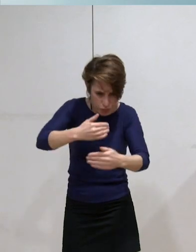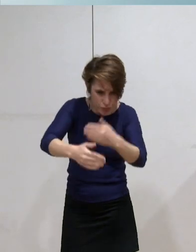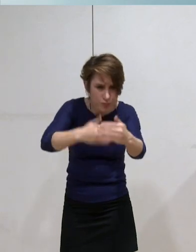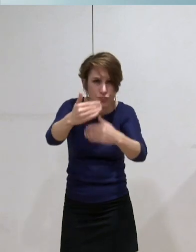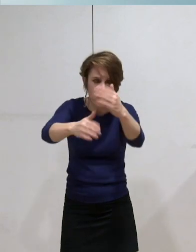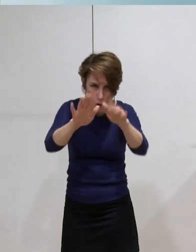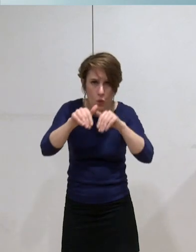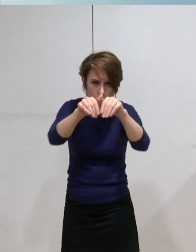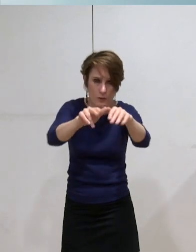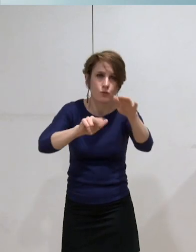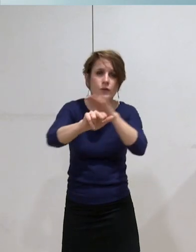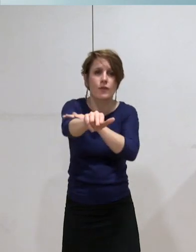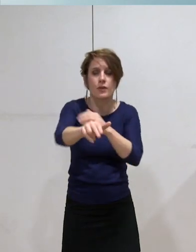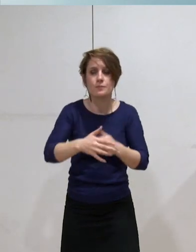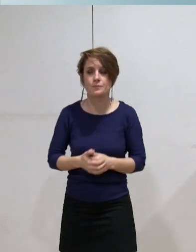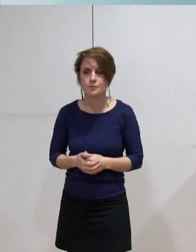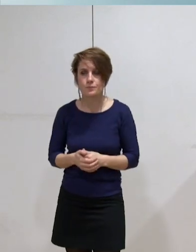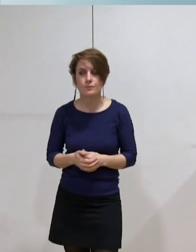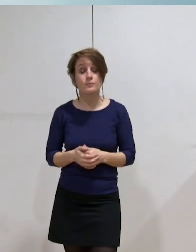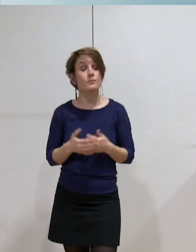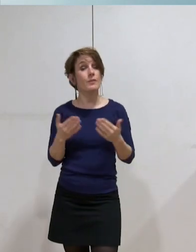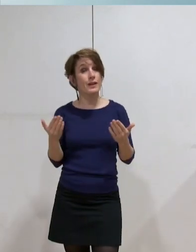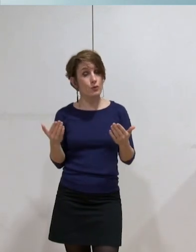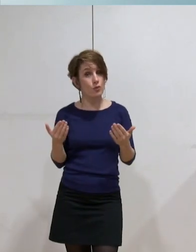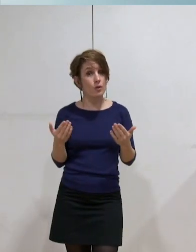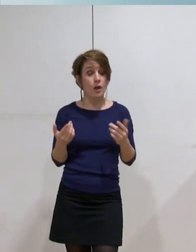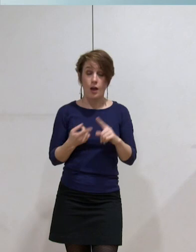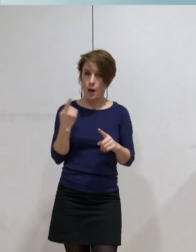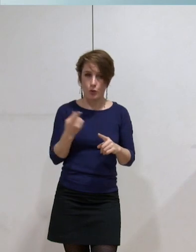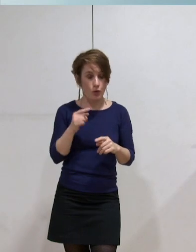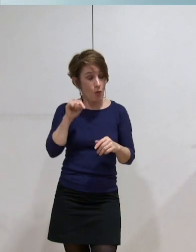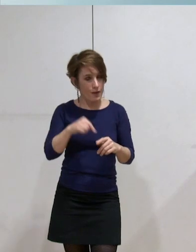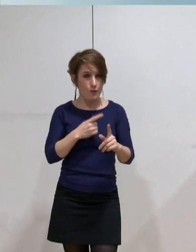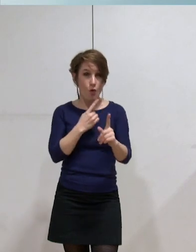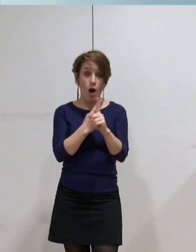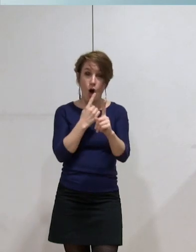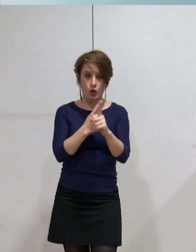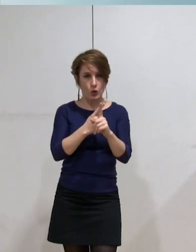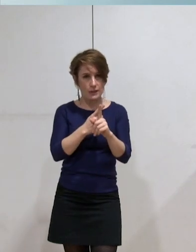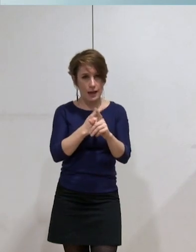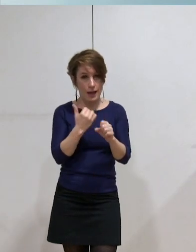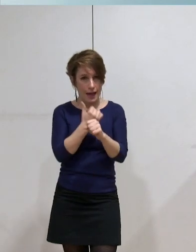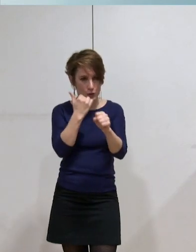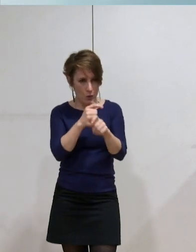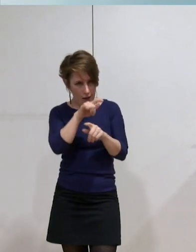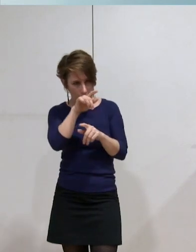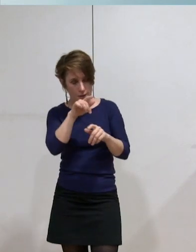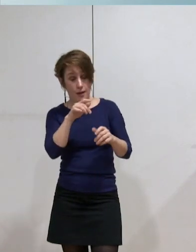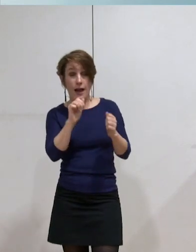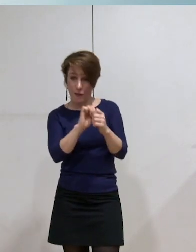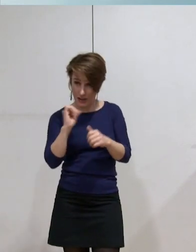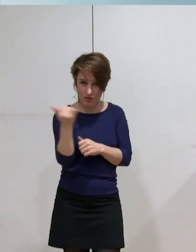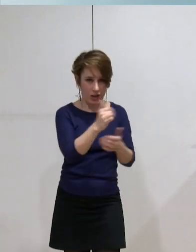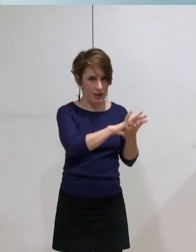avec elle je vais y revenir et donc le maintien des entretiens individuels annuels avec chacune d'entre elles qui nous